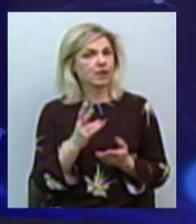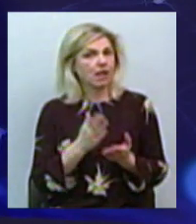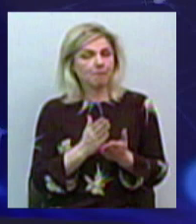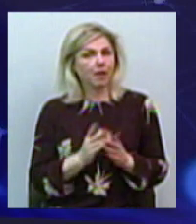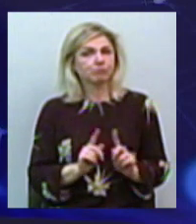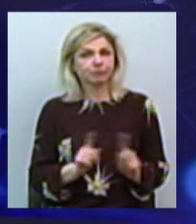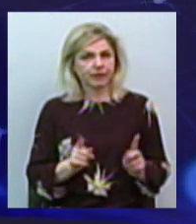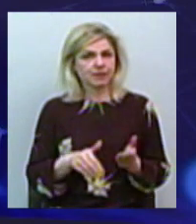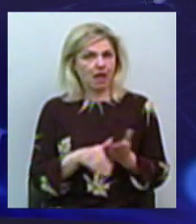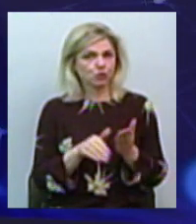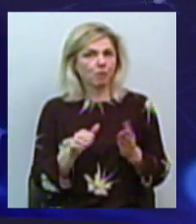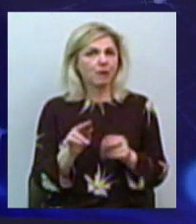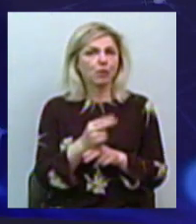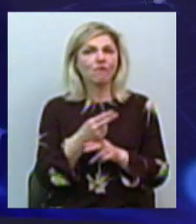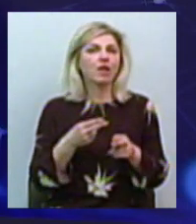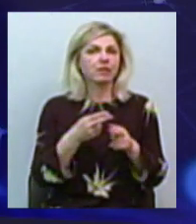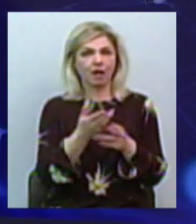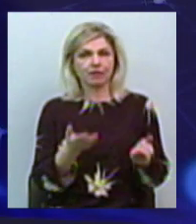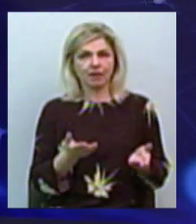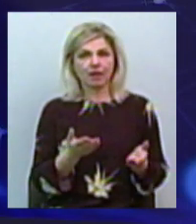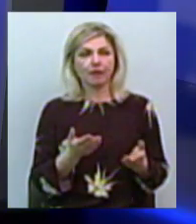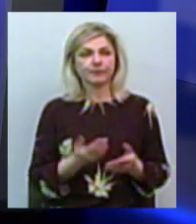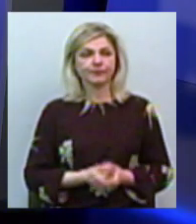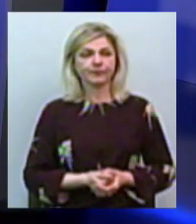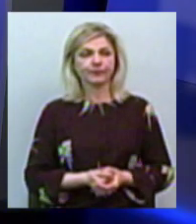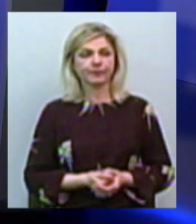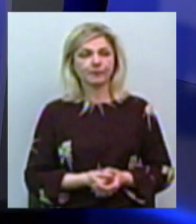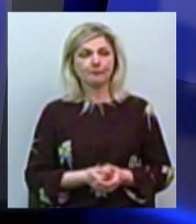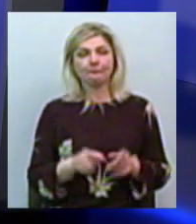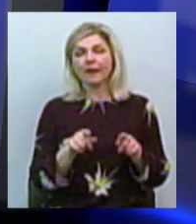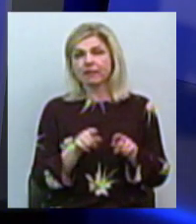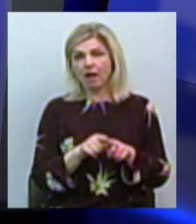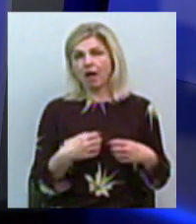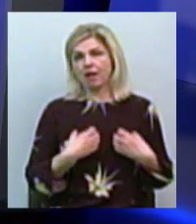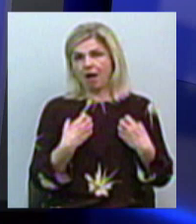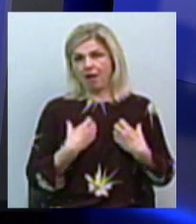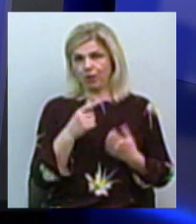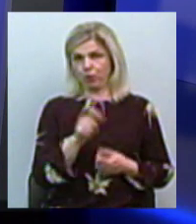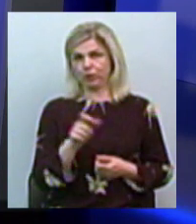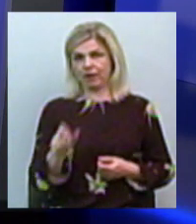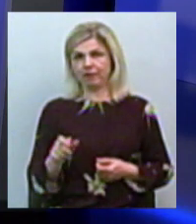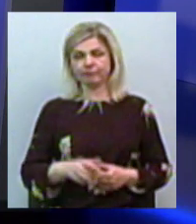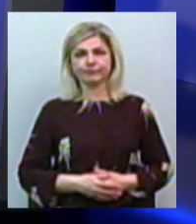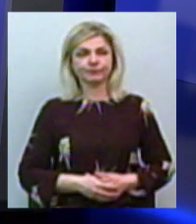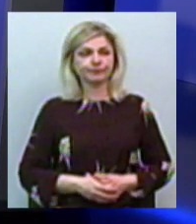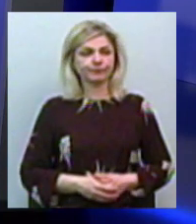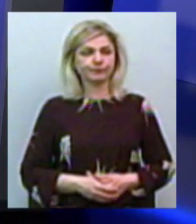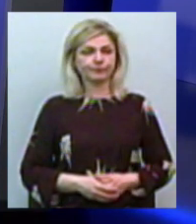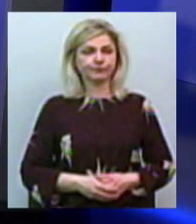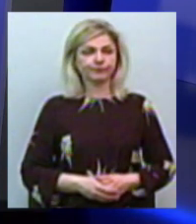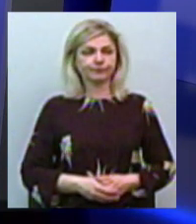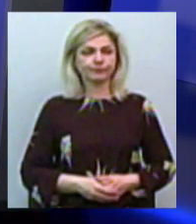специфічних засобів профілактики. Тому це і так лякає людей, так? Мабуть, що... так воно і лякає людей.